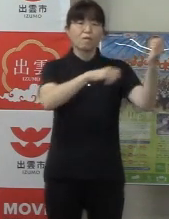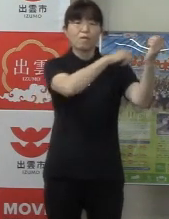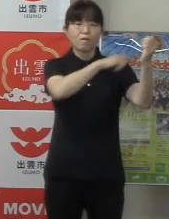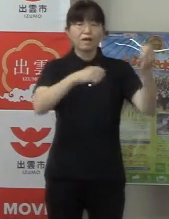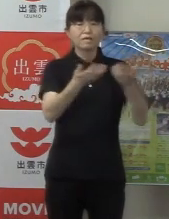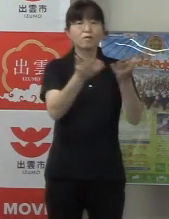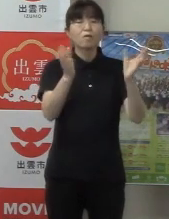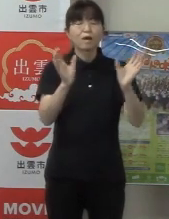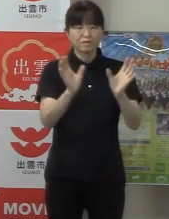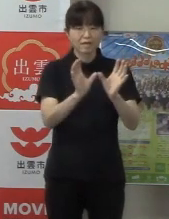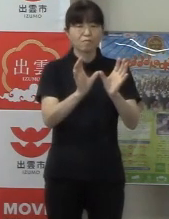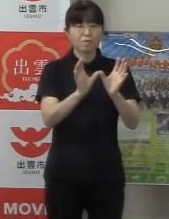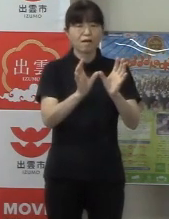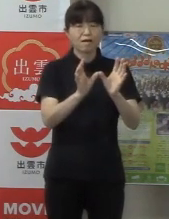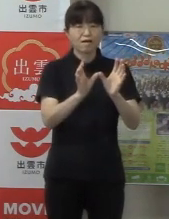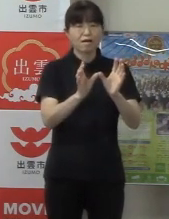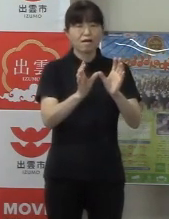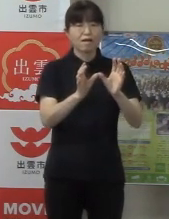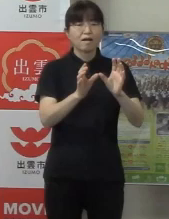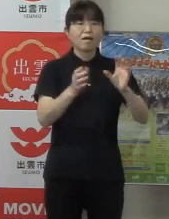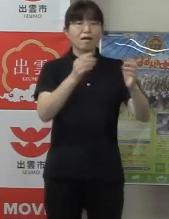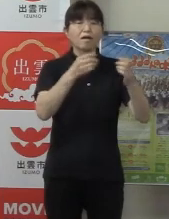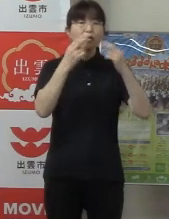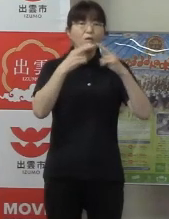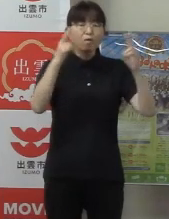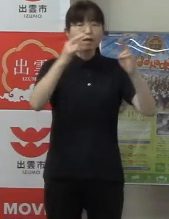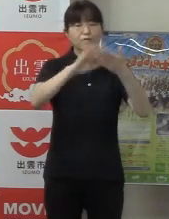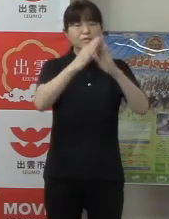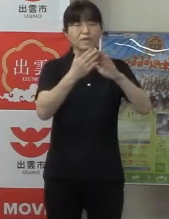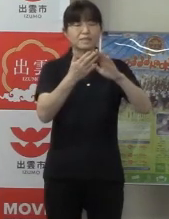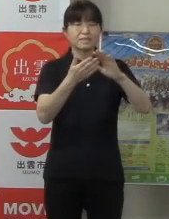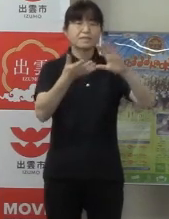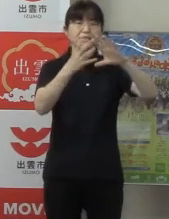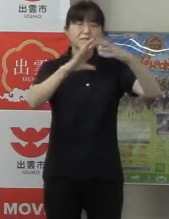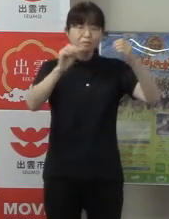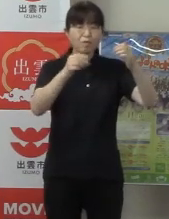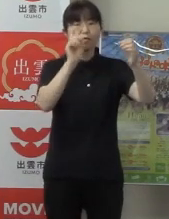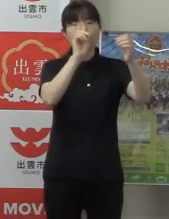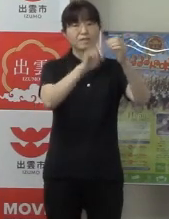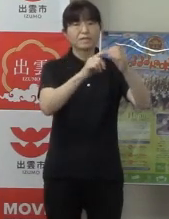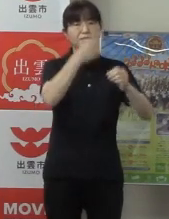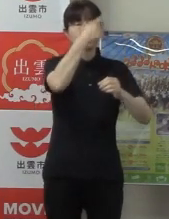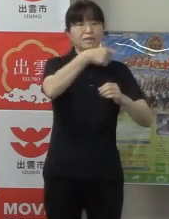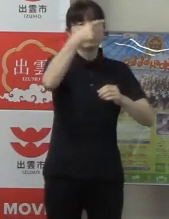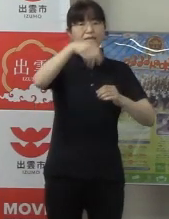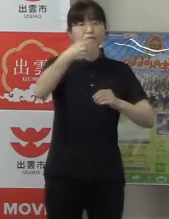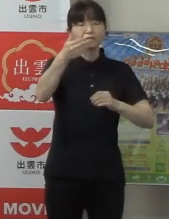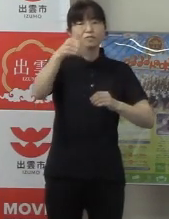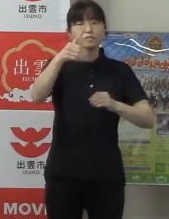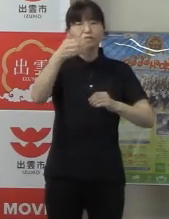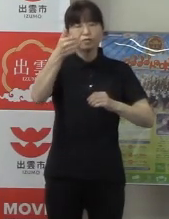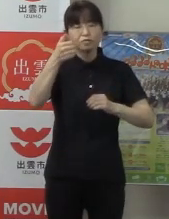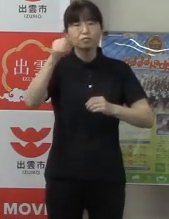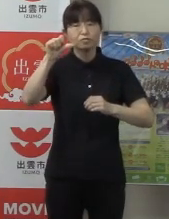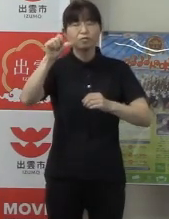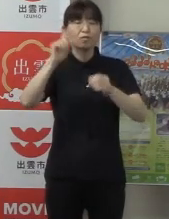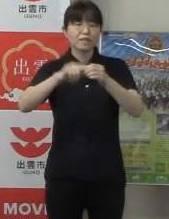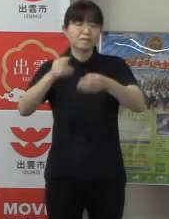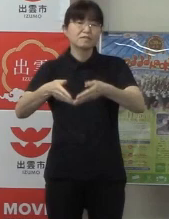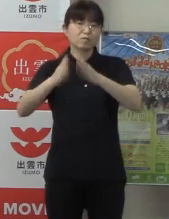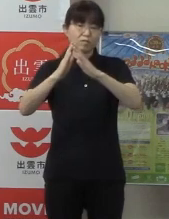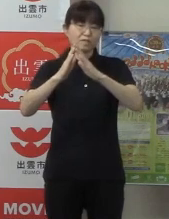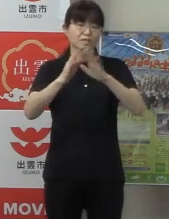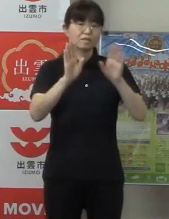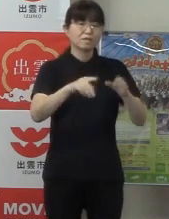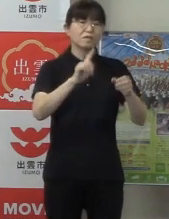した潤いと活力ある出雲市を目指し1997年に創設され、今年25周年を迎